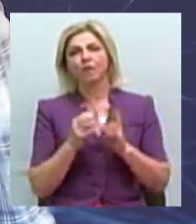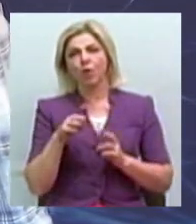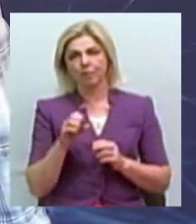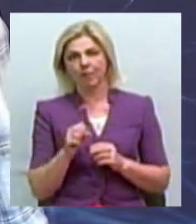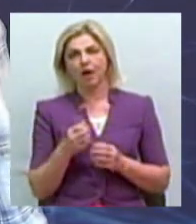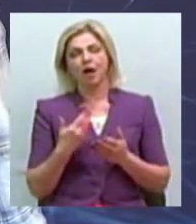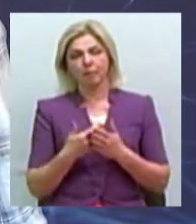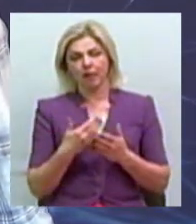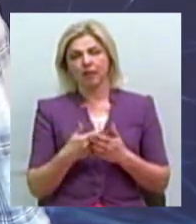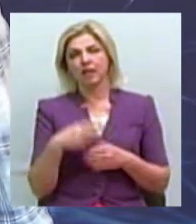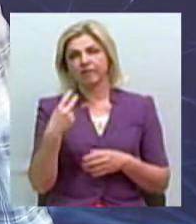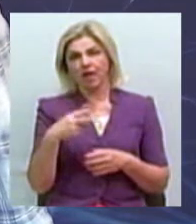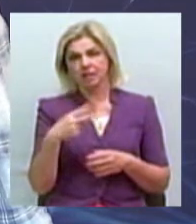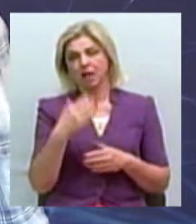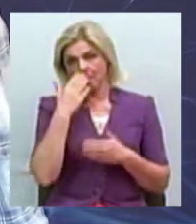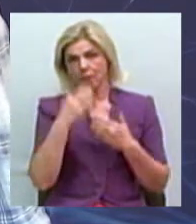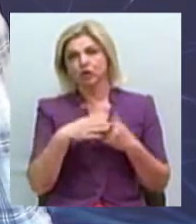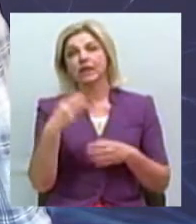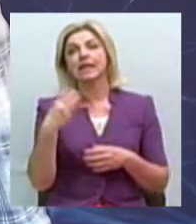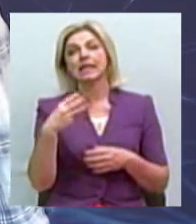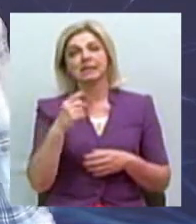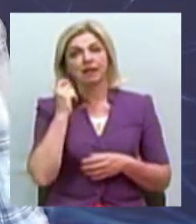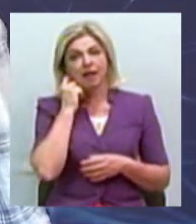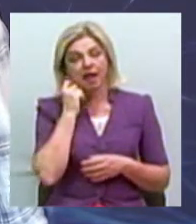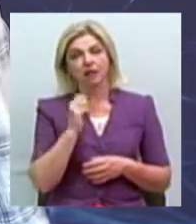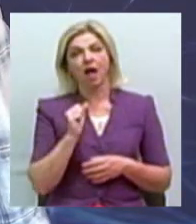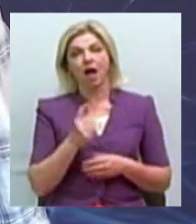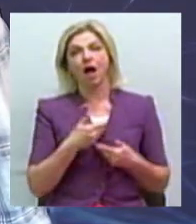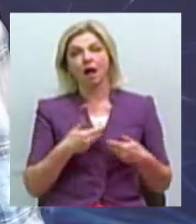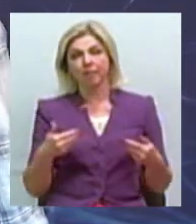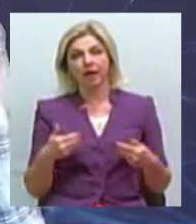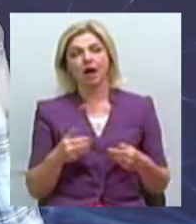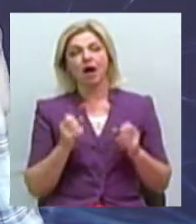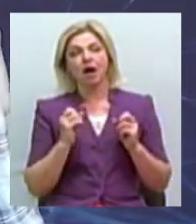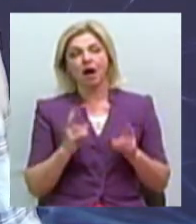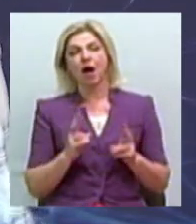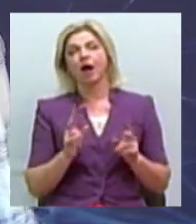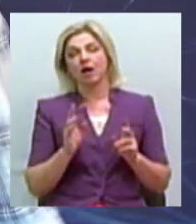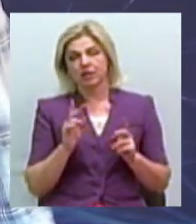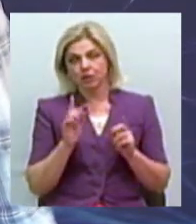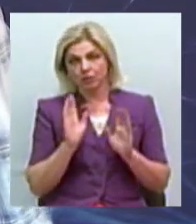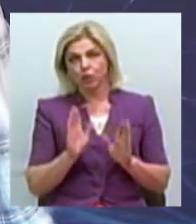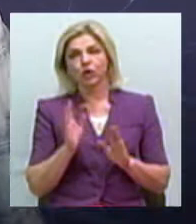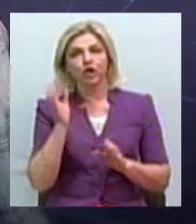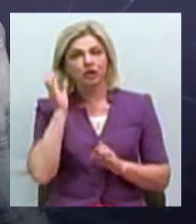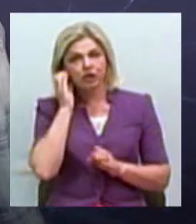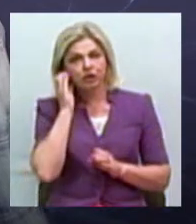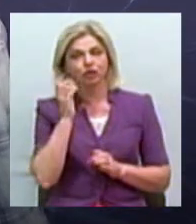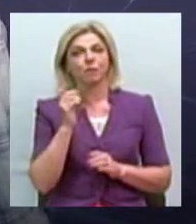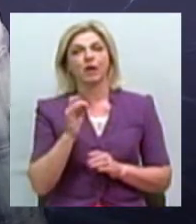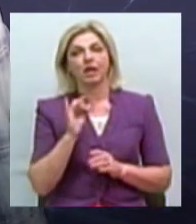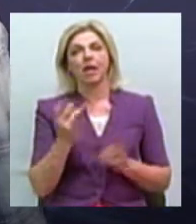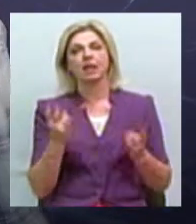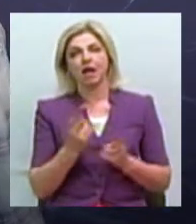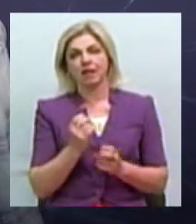почти 30 лет. Да, і... А мы от нового президента слышим, что надо сделать,